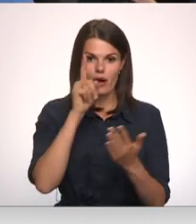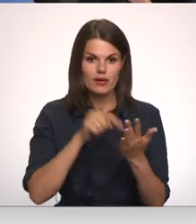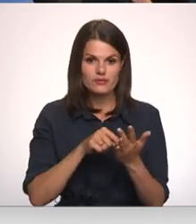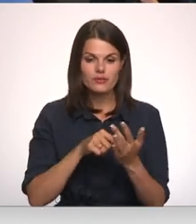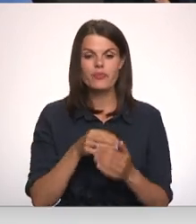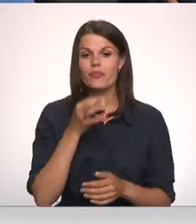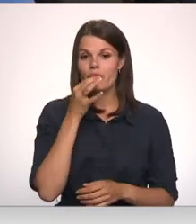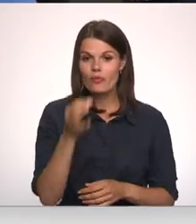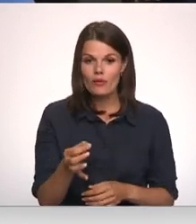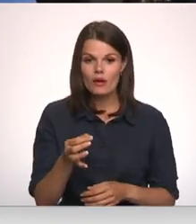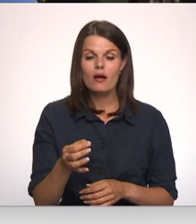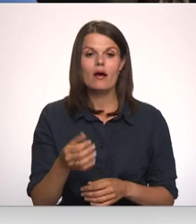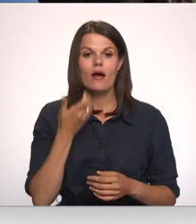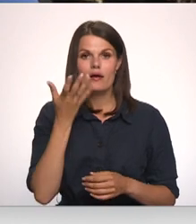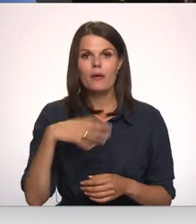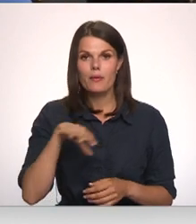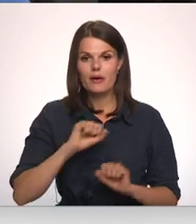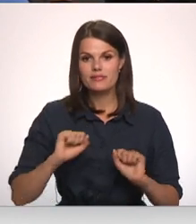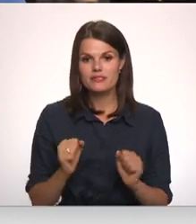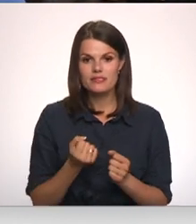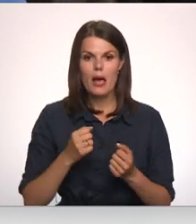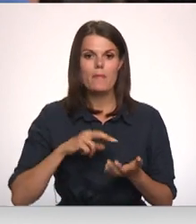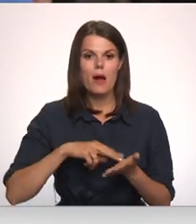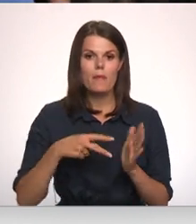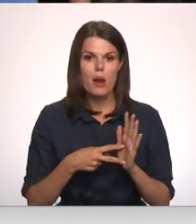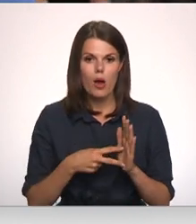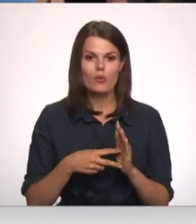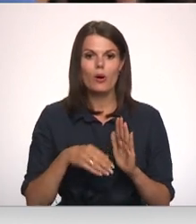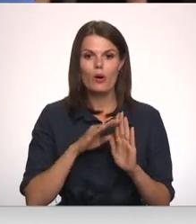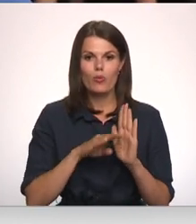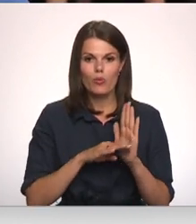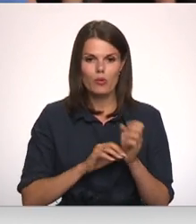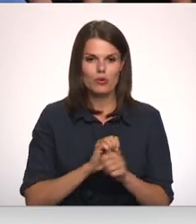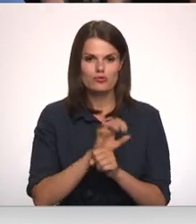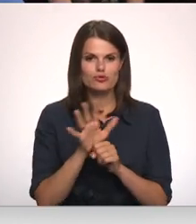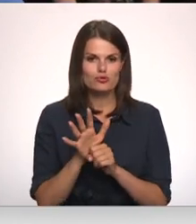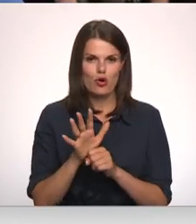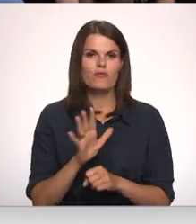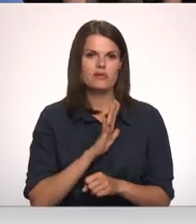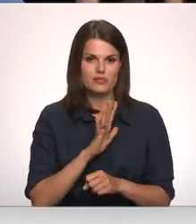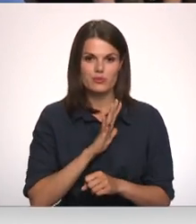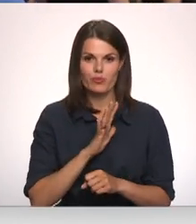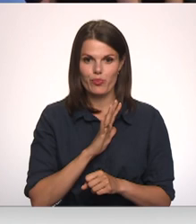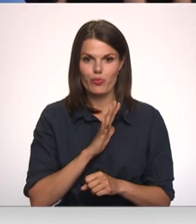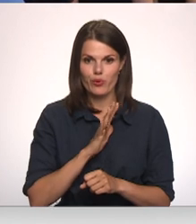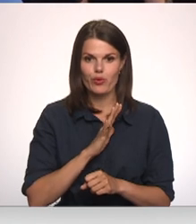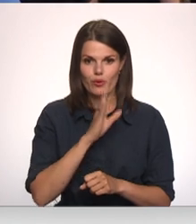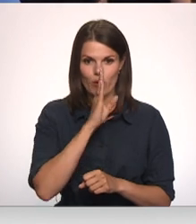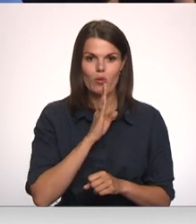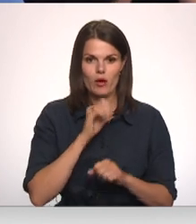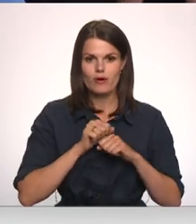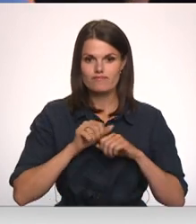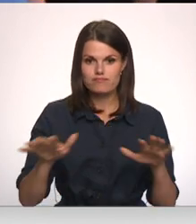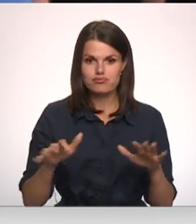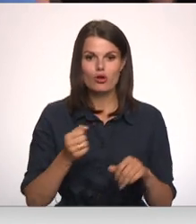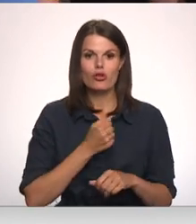tā, ka tad, kad mēs ziemā plānojām programmu, tad, protams, Covid vēl bija diezgan lielā tādā mūsu redzeslokā.